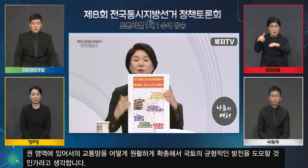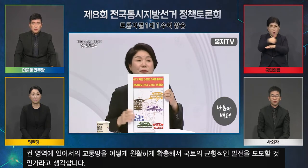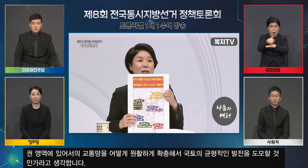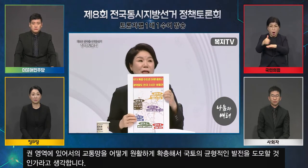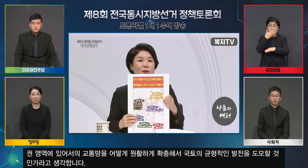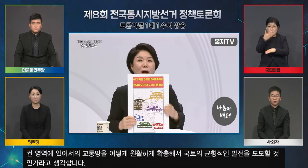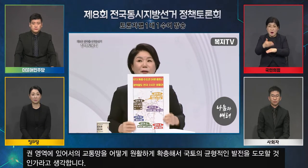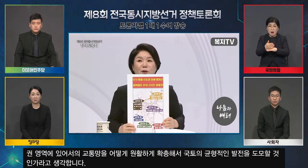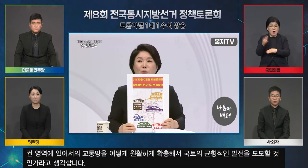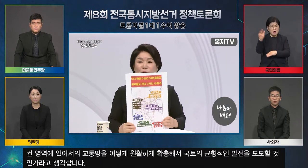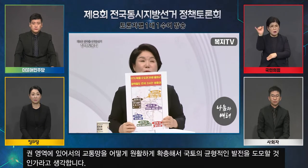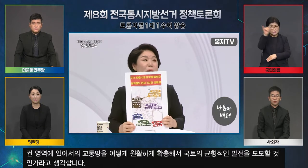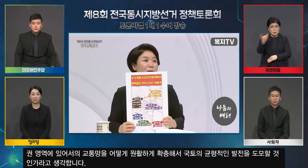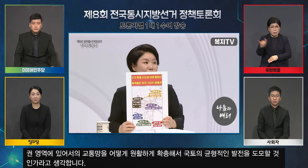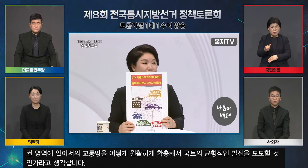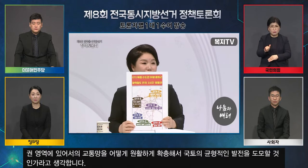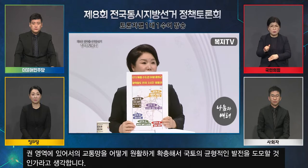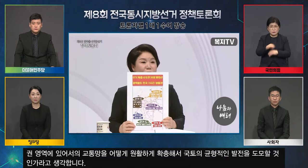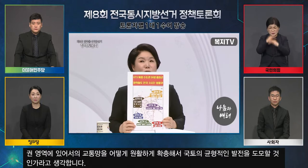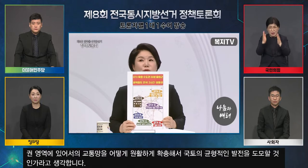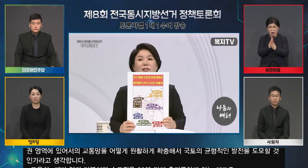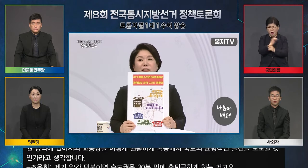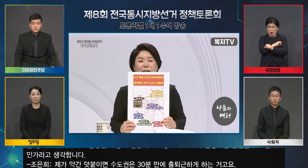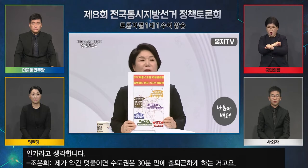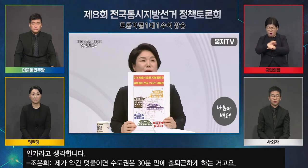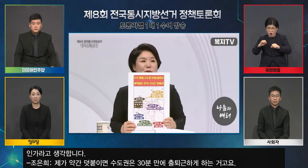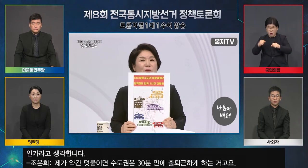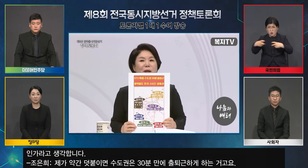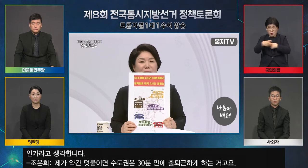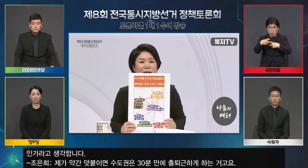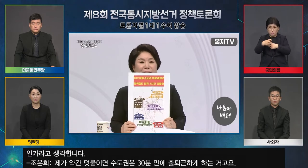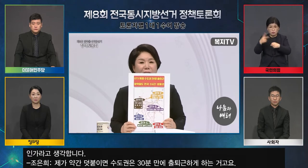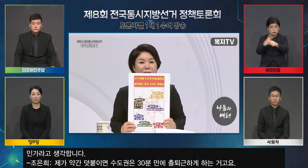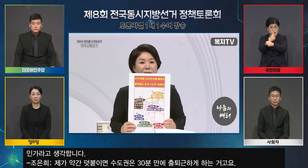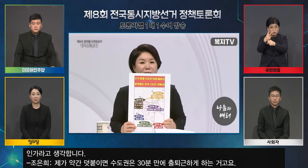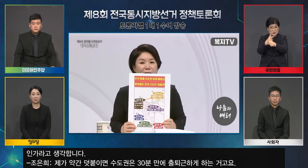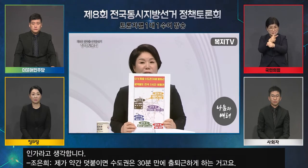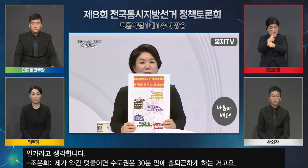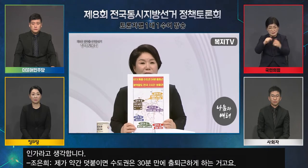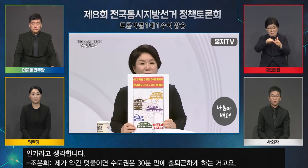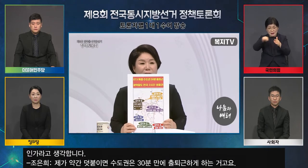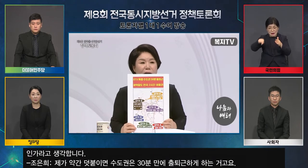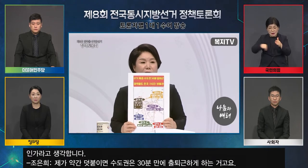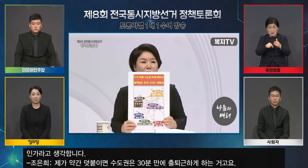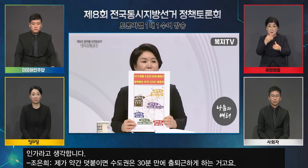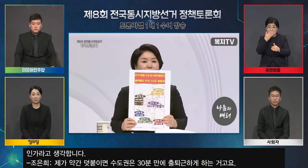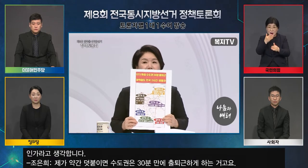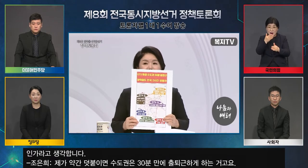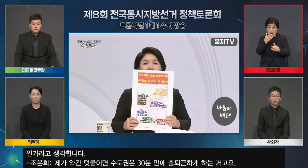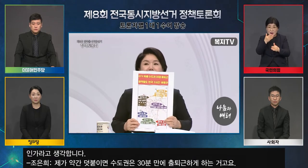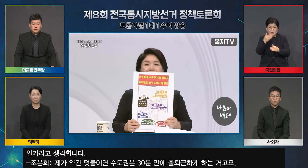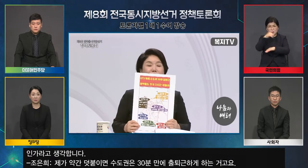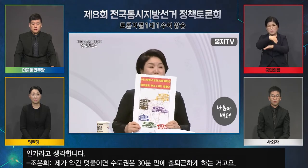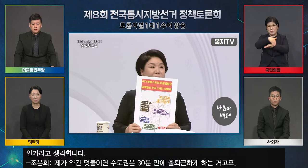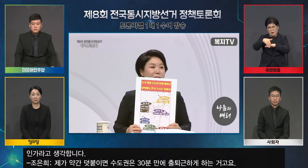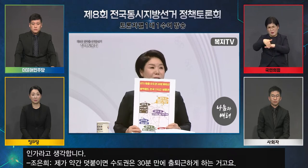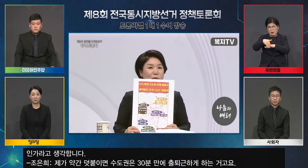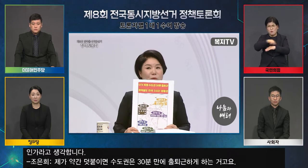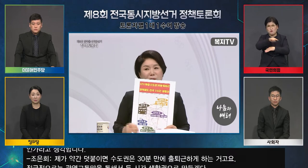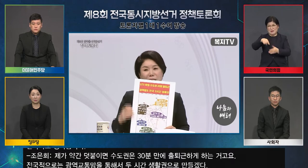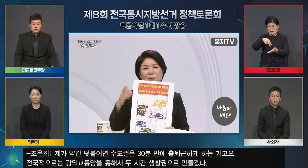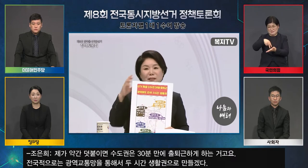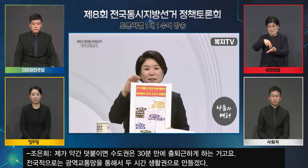전국적으로는 광역교통망을 통해서 2시간 생활권으로 만들겠다. 이런 것이 저희 당의